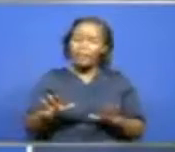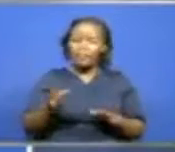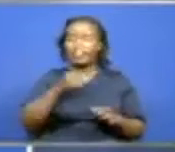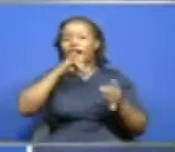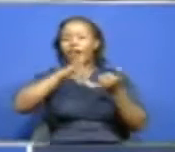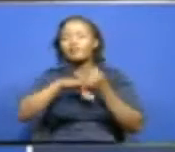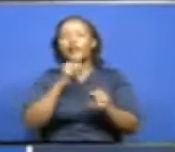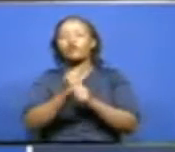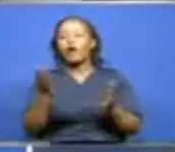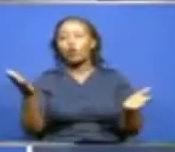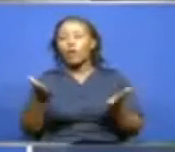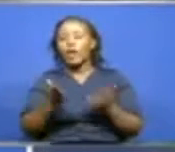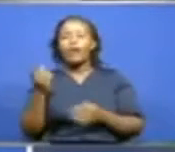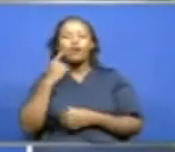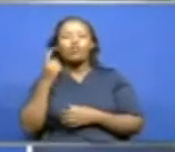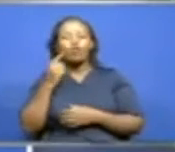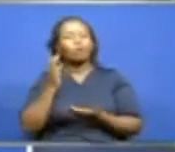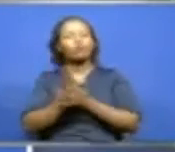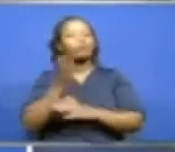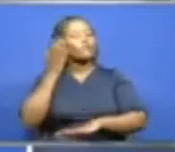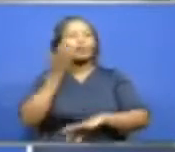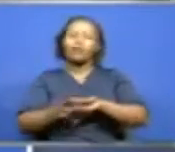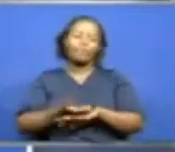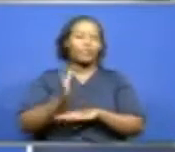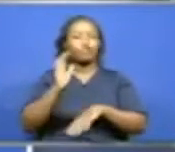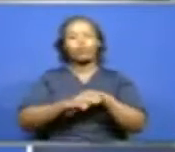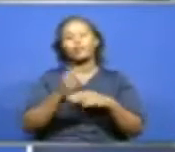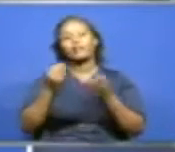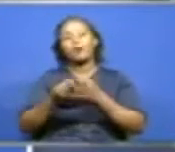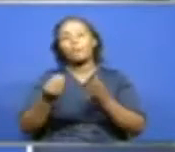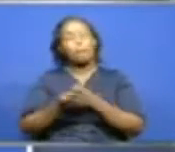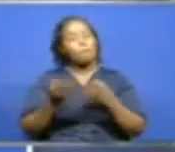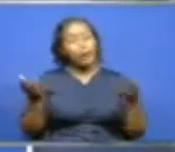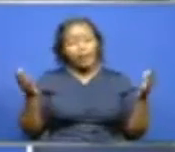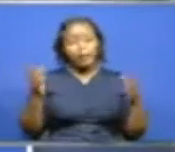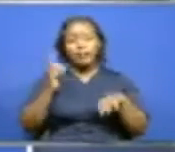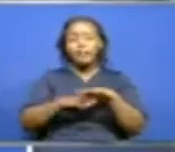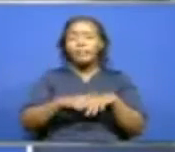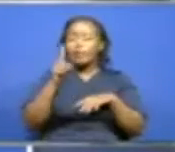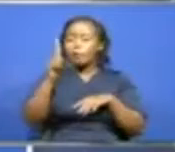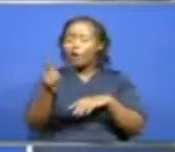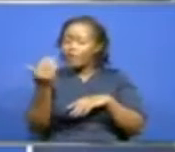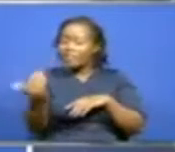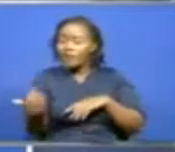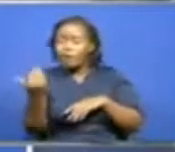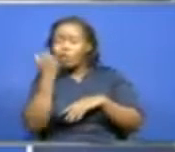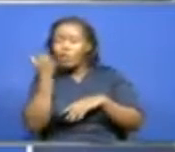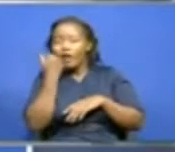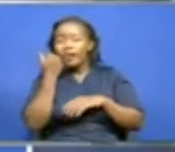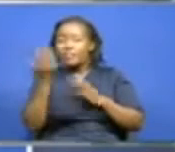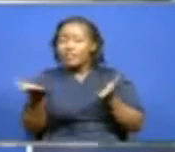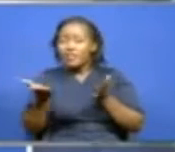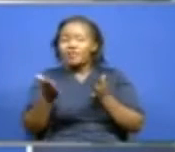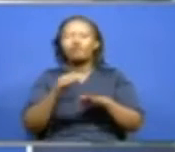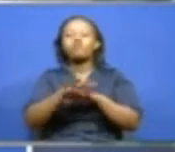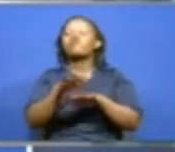duka. Ni kazi ngumu kupata. Sasa hata mmoja akishikwa naoma tu hivi, mwingine